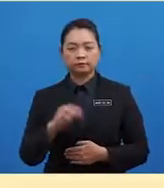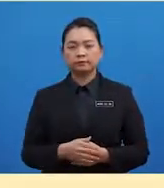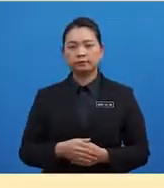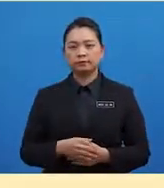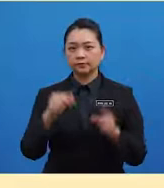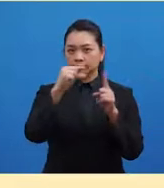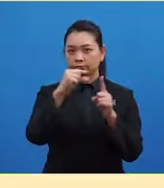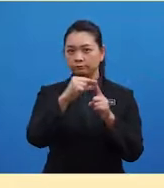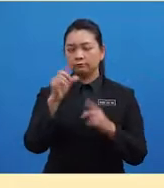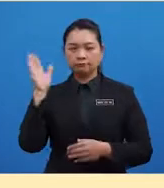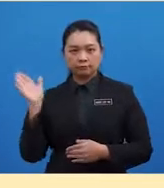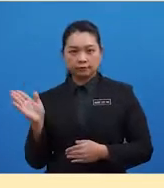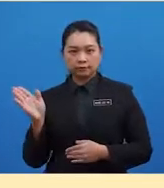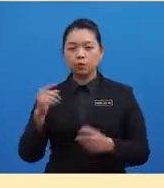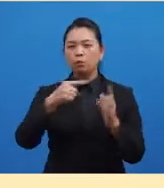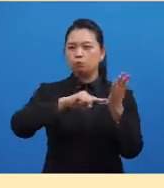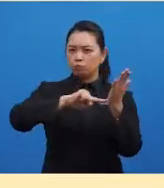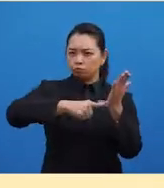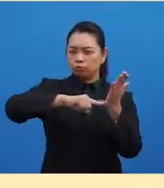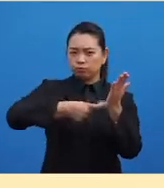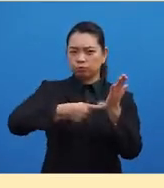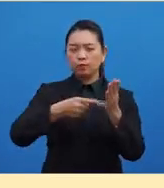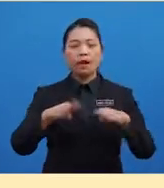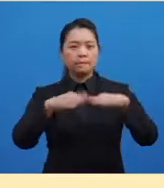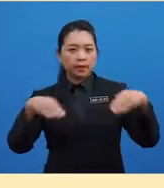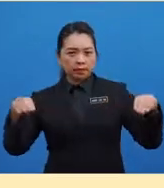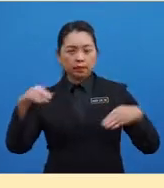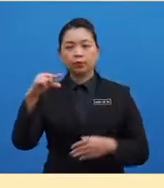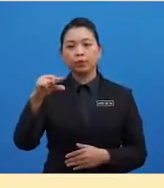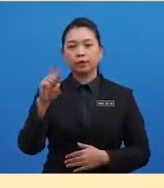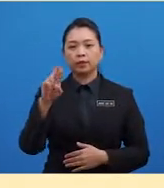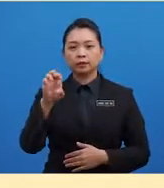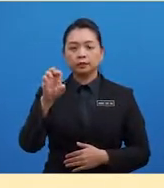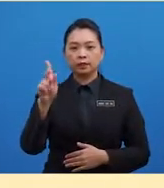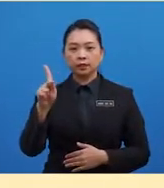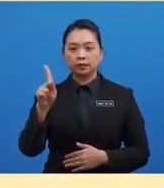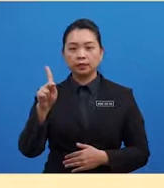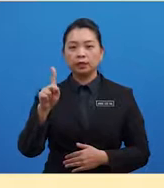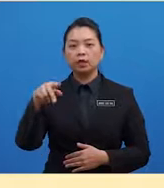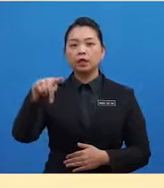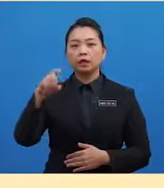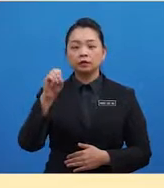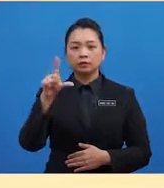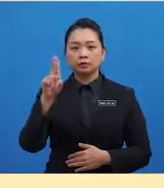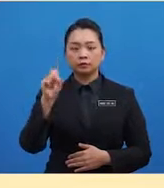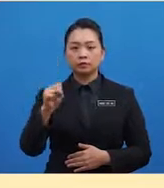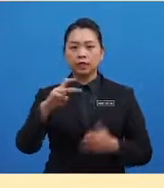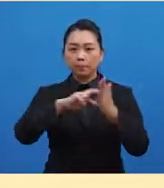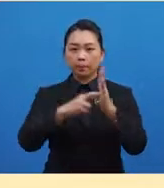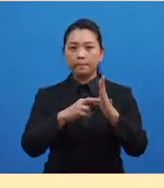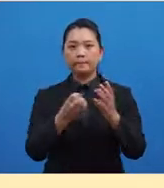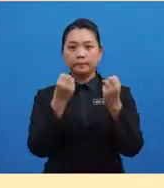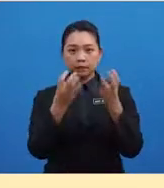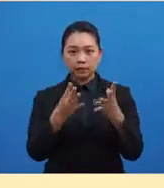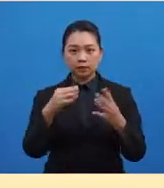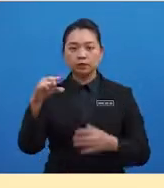Perkataan poligon sebenarnya berasal dari bahasa Greek di mana polus bermaksud banyak dan gonia